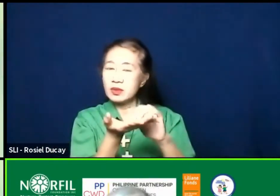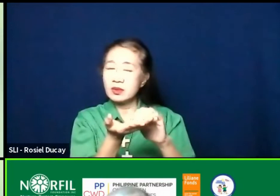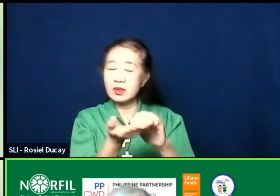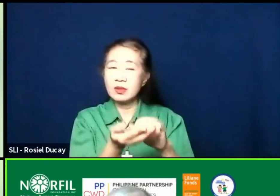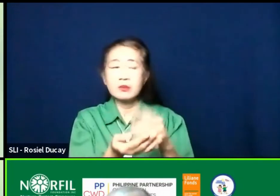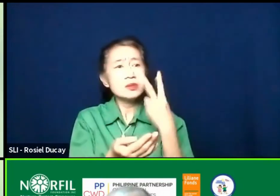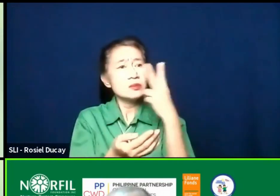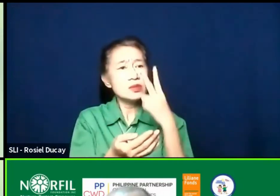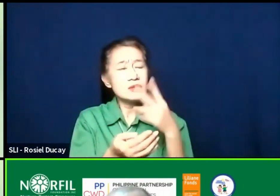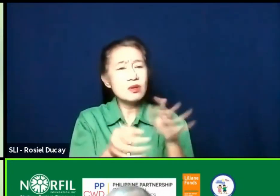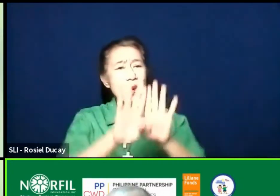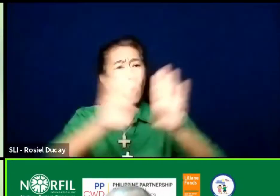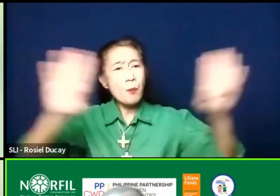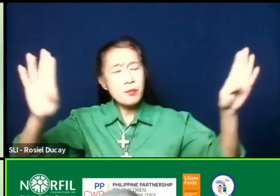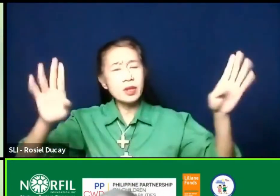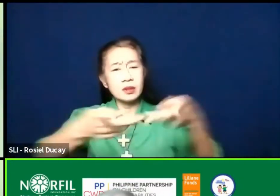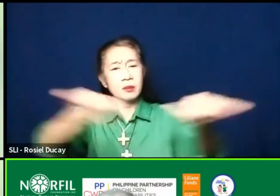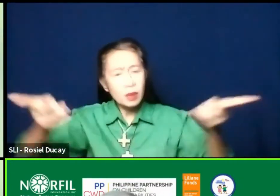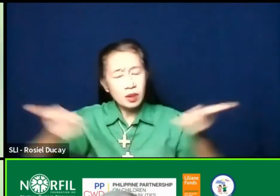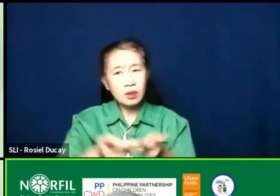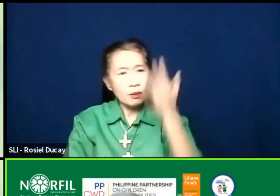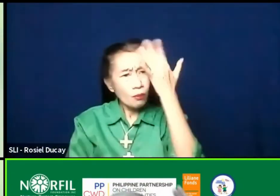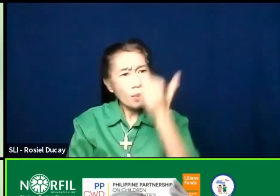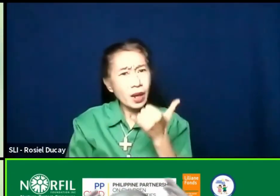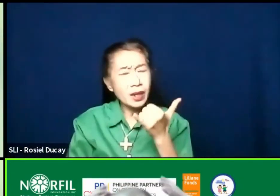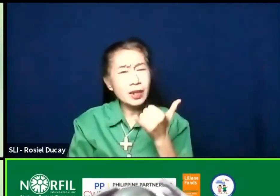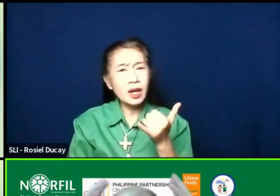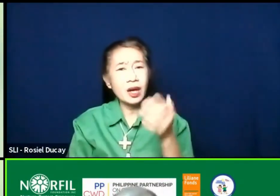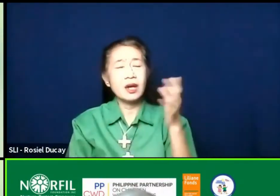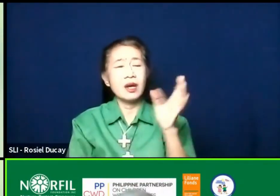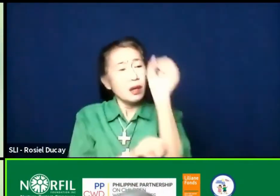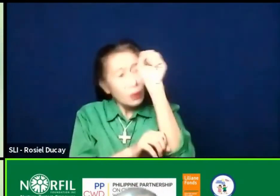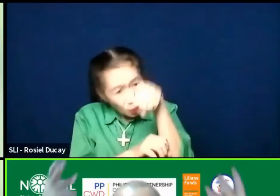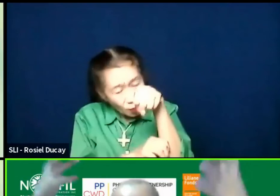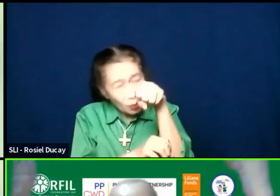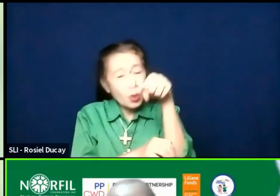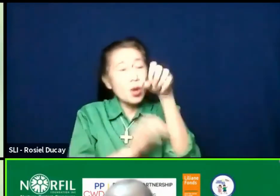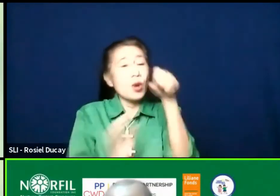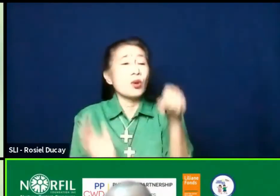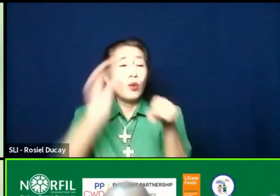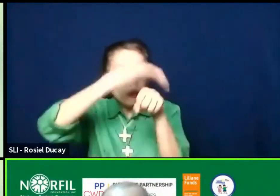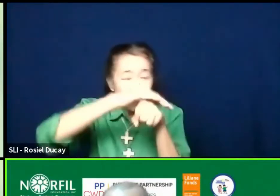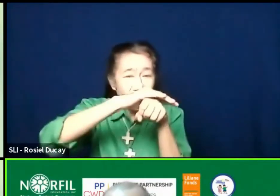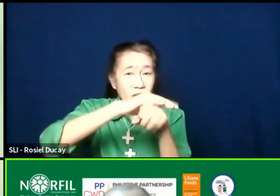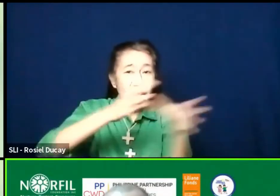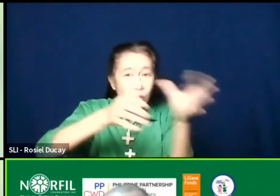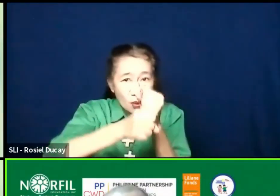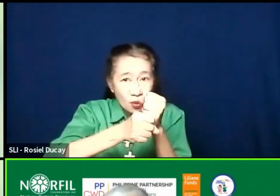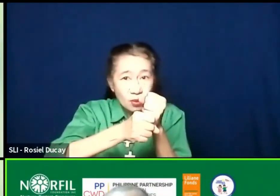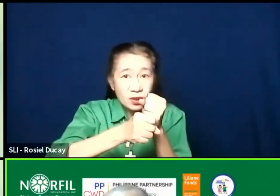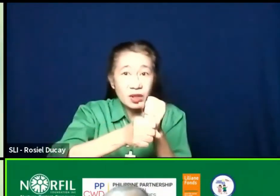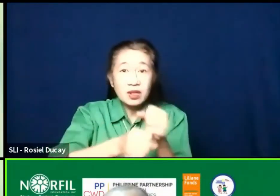field. Okay? Why would you duck cover and hold? Nakatago pa yung ulo mo, nasa open field ka naman, wala naman